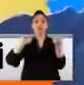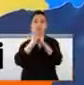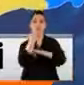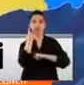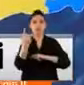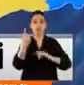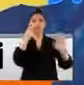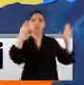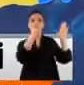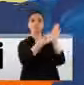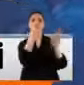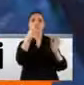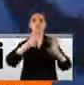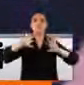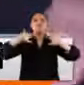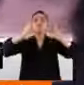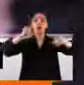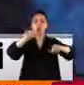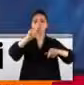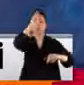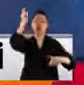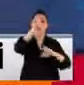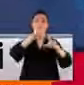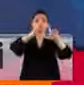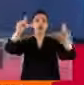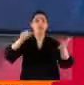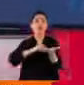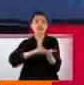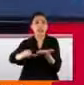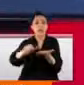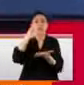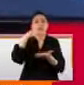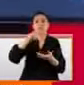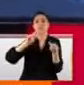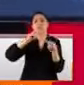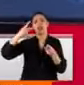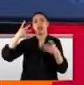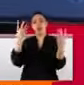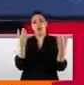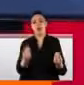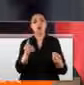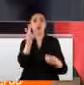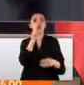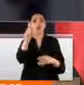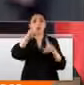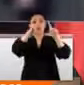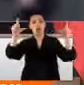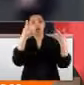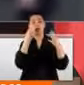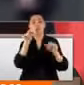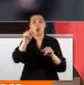da gözler önüne serildi. Türkiye haritasının neredeyse tamamı kırmızıya büründü. İşte son harita.